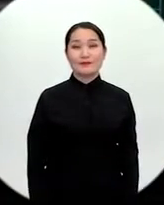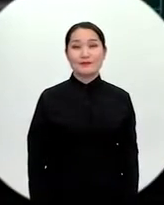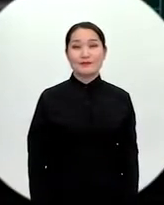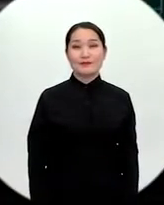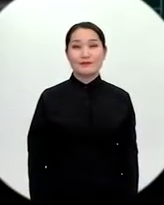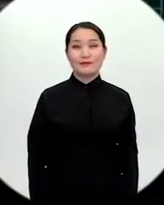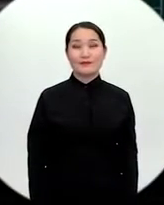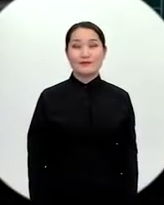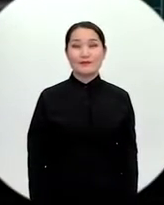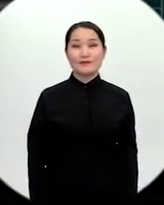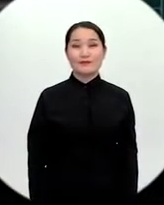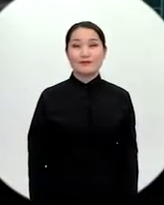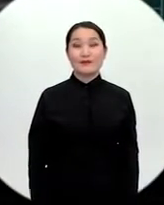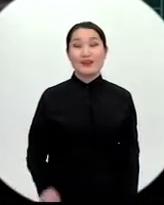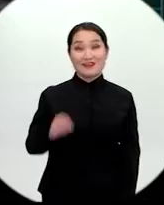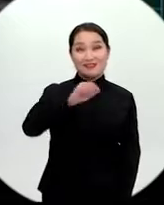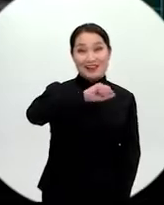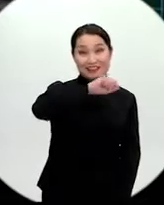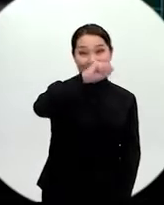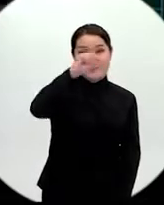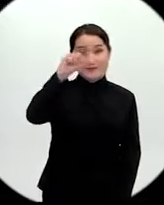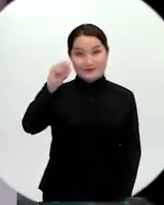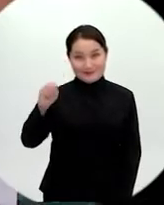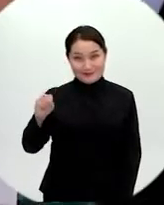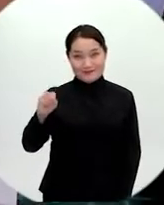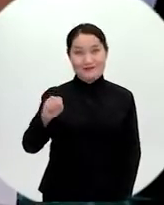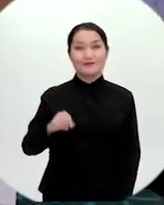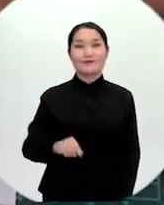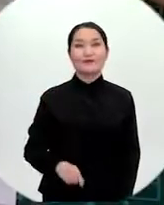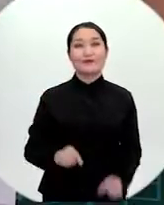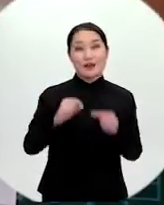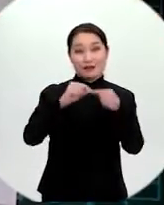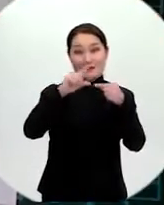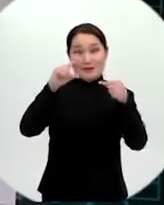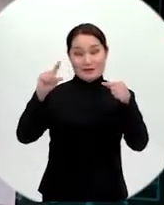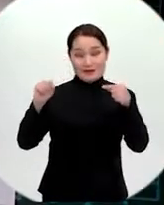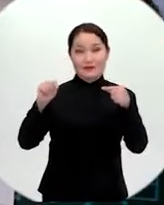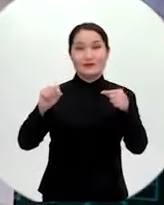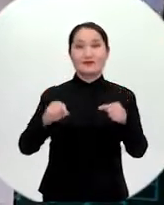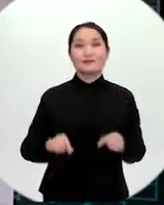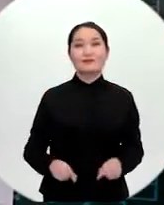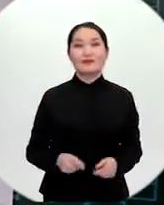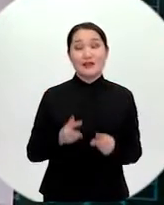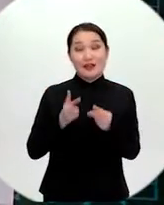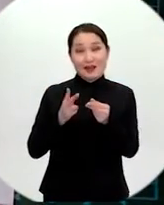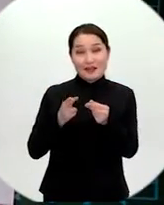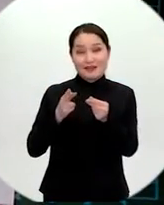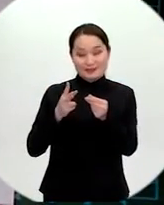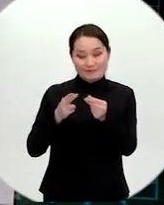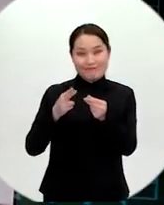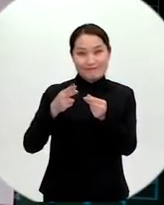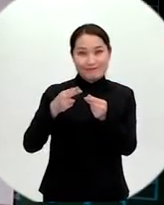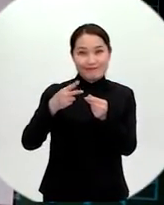За, ийм тахир зураас зурчих, нэг том тахир зураас зурчих. За, энэ тахир зураасынхаа дагуу